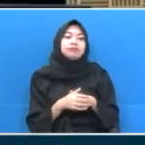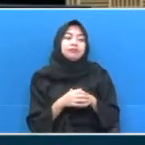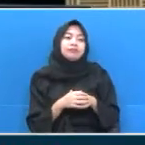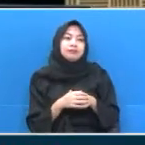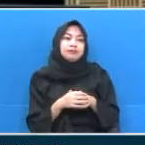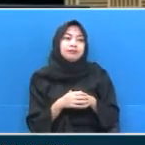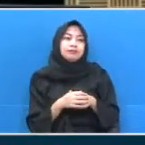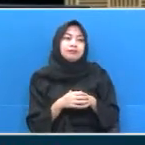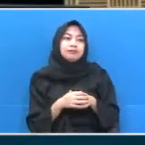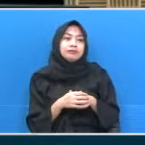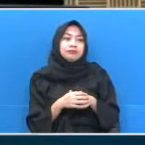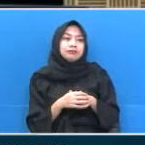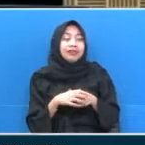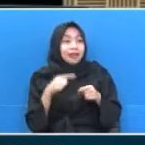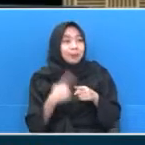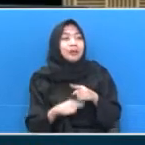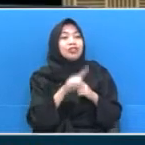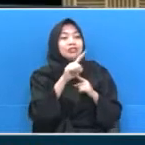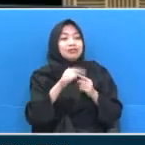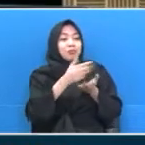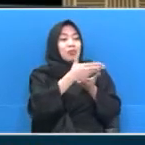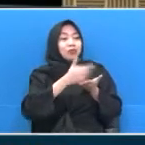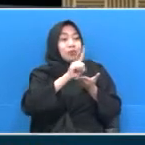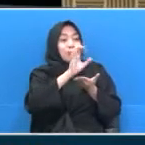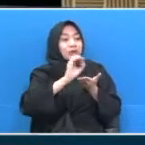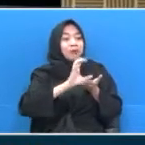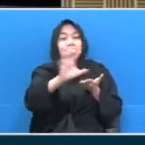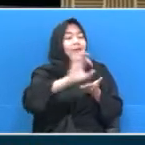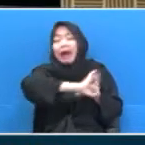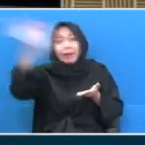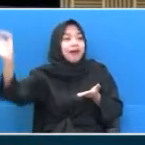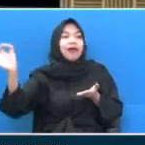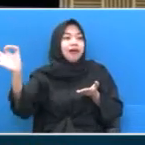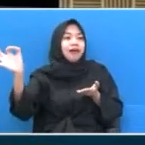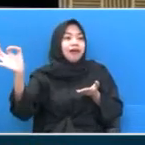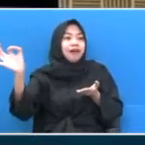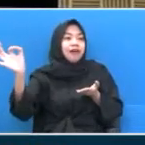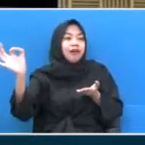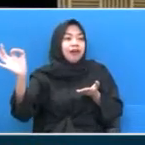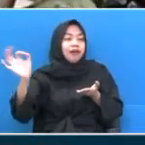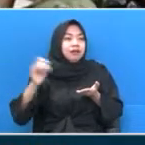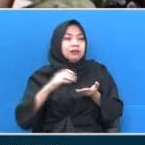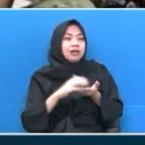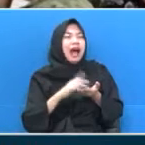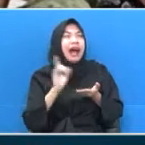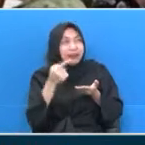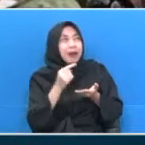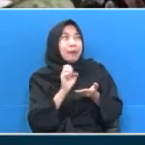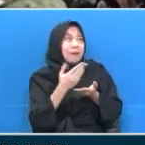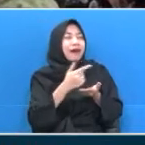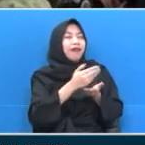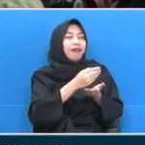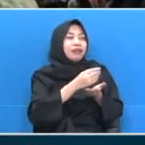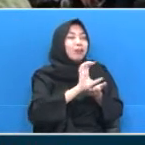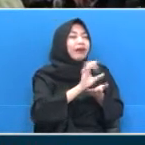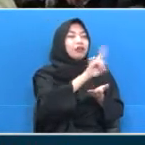yang 10% itu tidak pernah sampai pada mahasiswa artinya kalau Toha ada hanya sebagian tetapi sisa dari